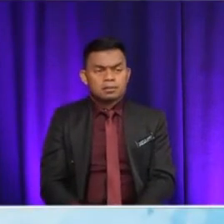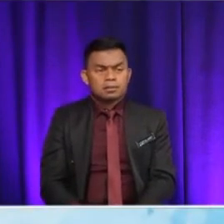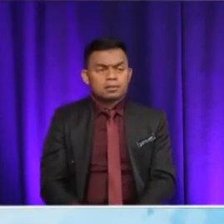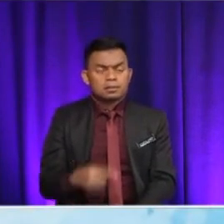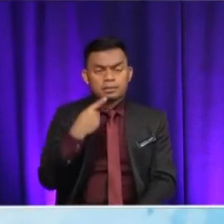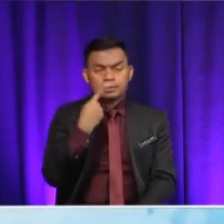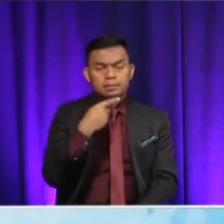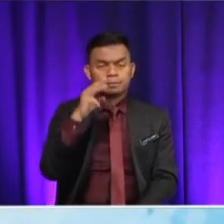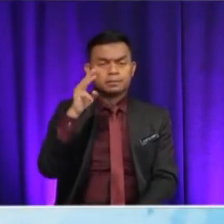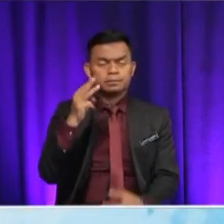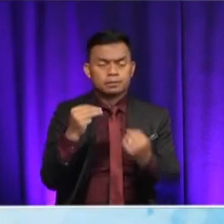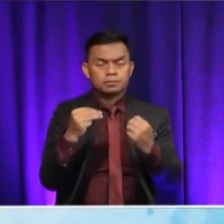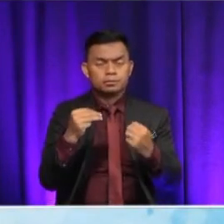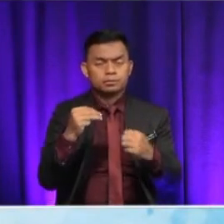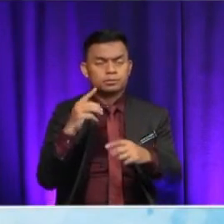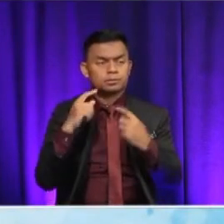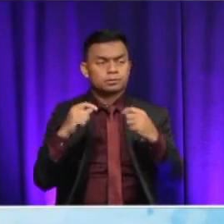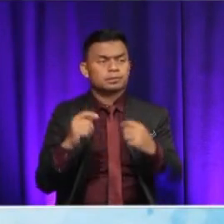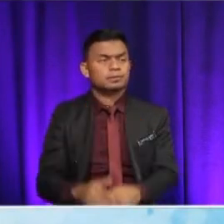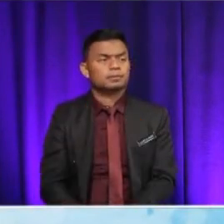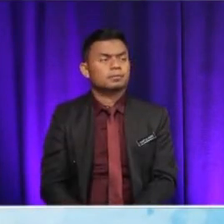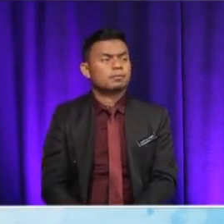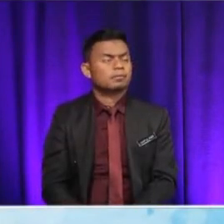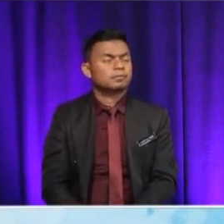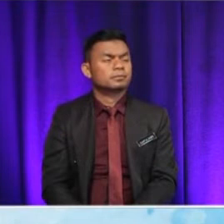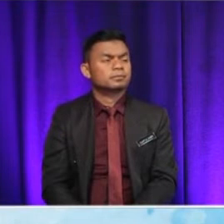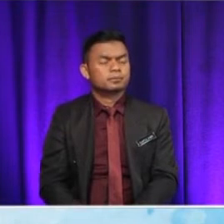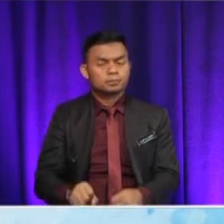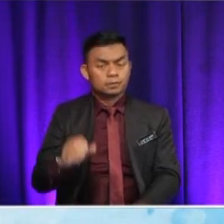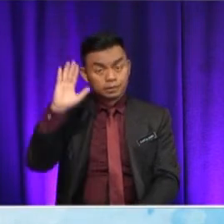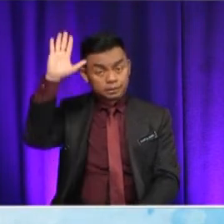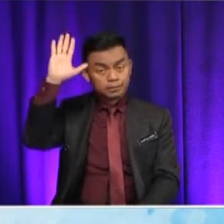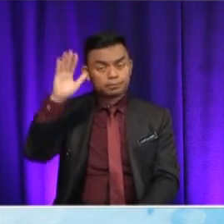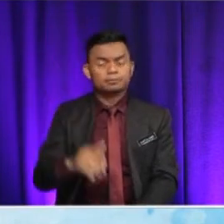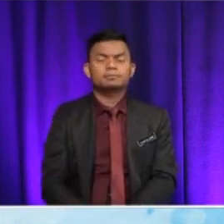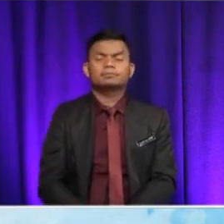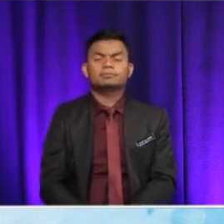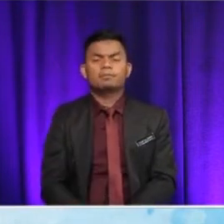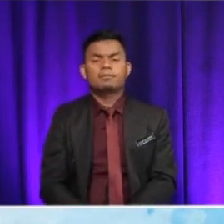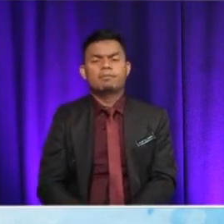Siapa nak cuba? Ya, cuba tu boleh angkat tangan.